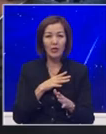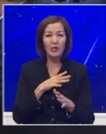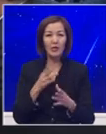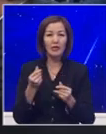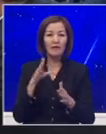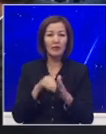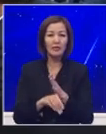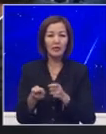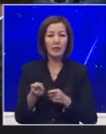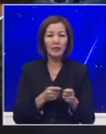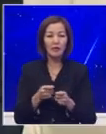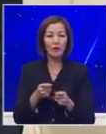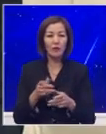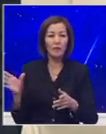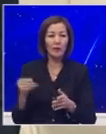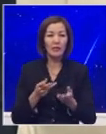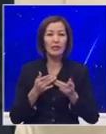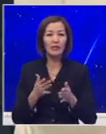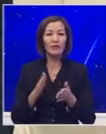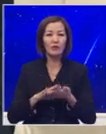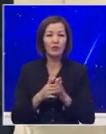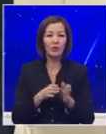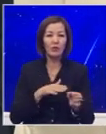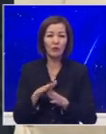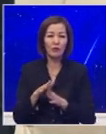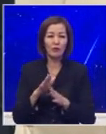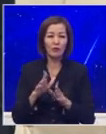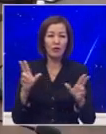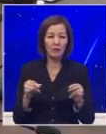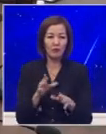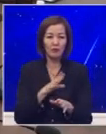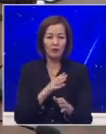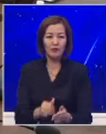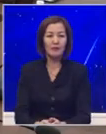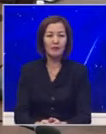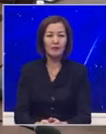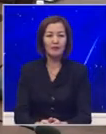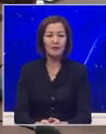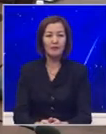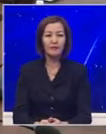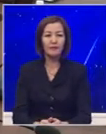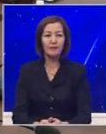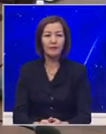Өз кезегінде инвесторлар әкім қойған барлық талап шарттарды орындауға келісім берді.